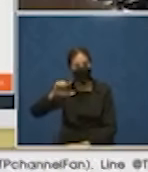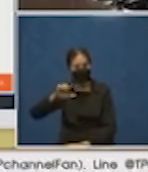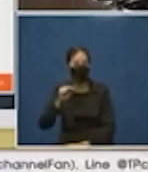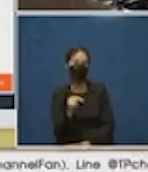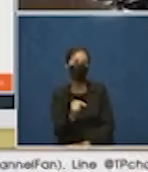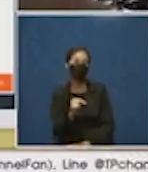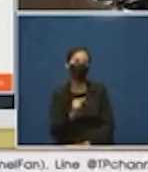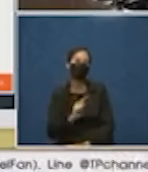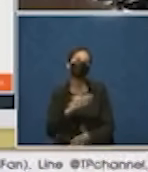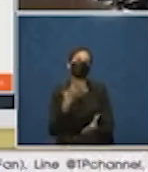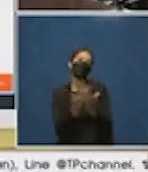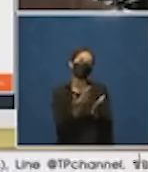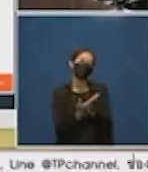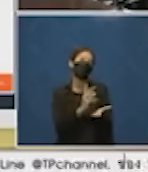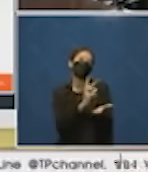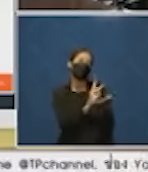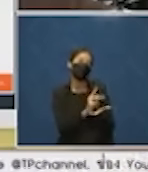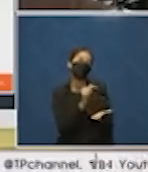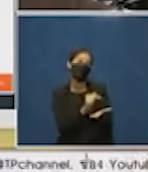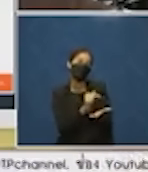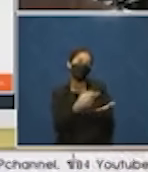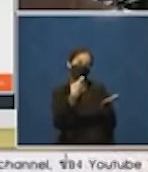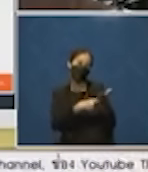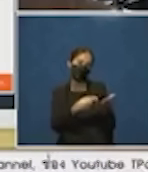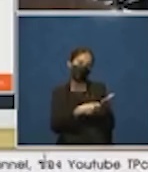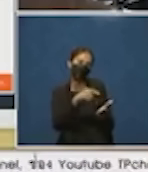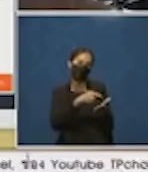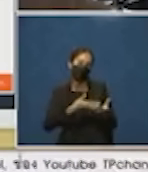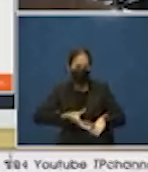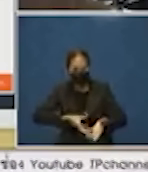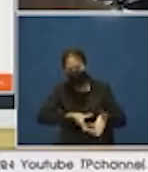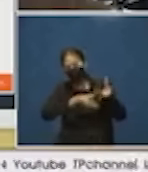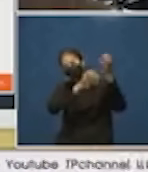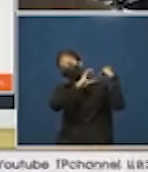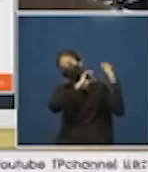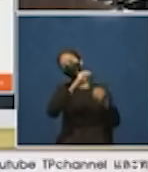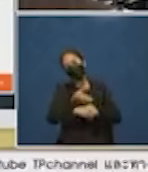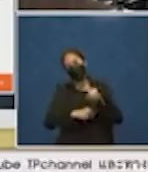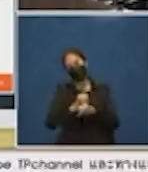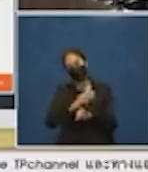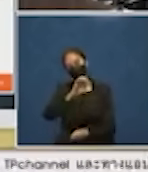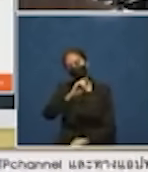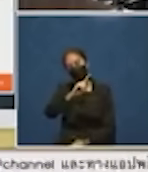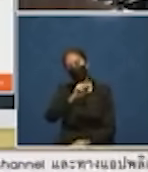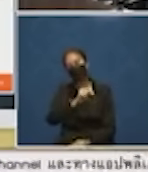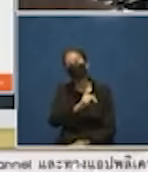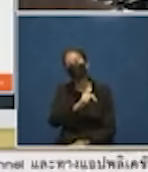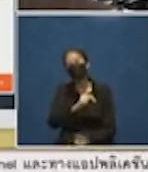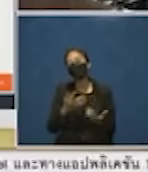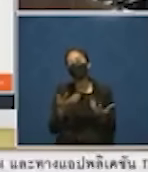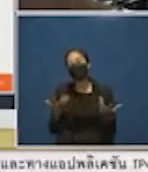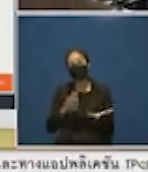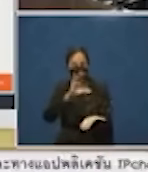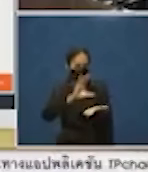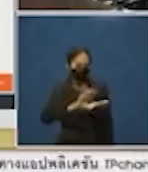ครับเรื่องสิทธิของผู้สูงอายุบำเหน็จบำนาญสวัสดิการ